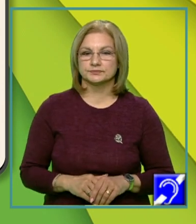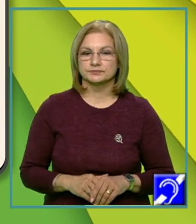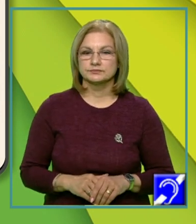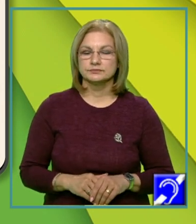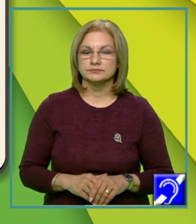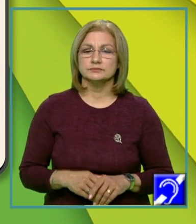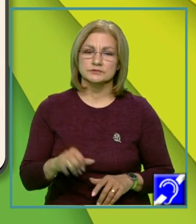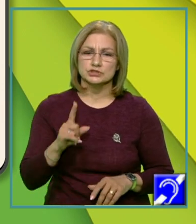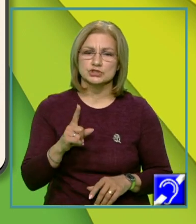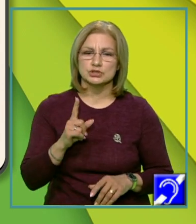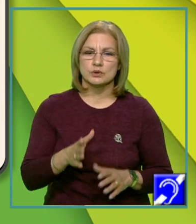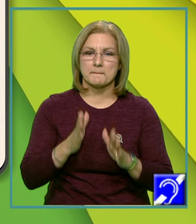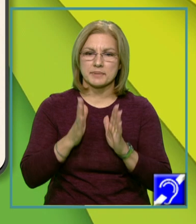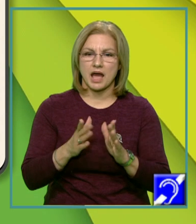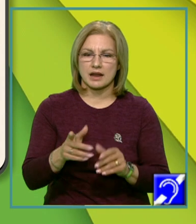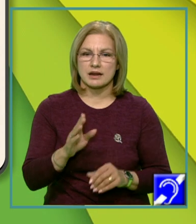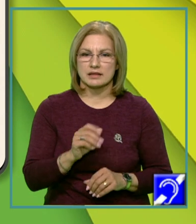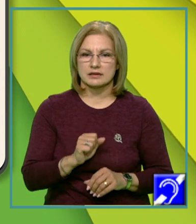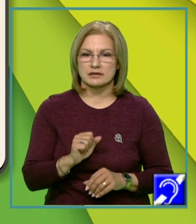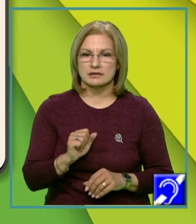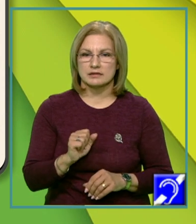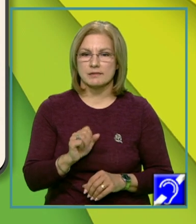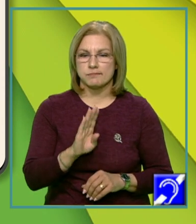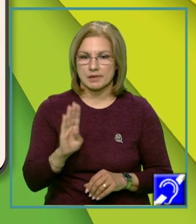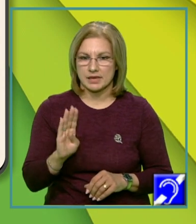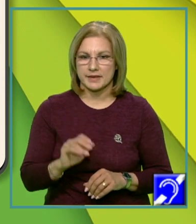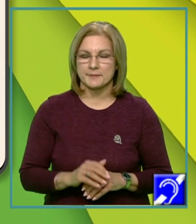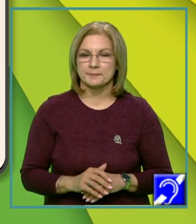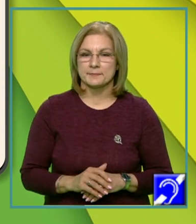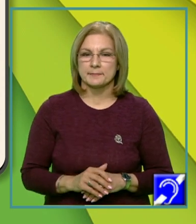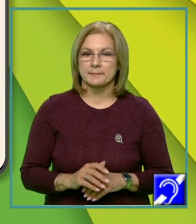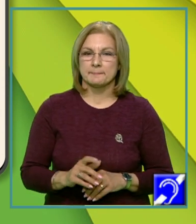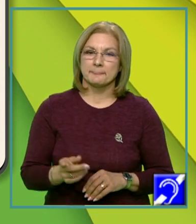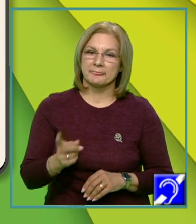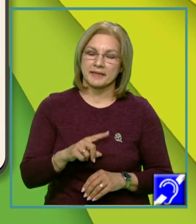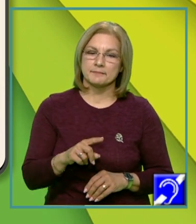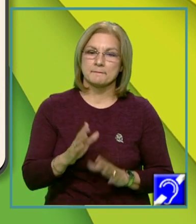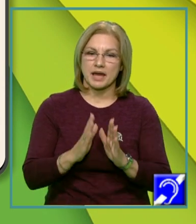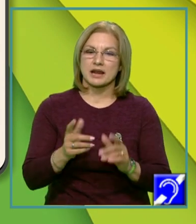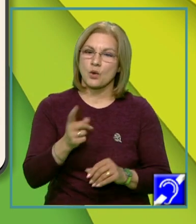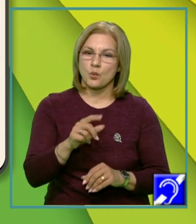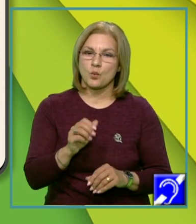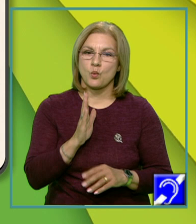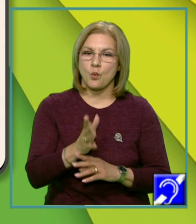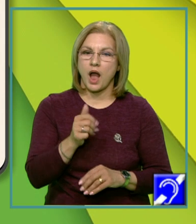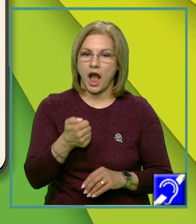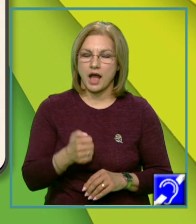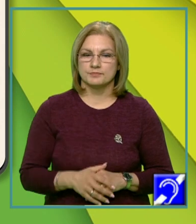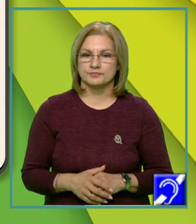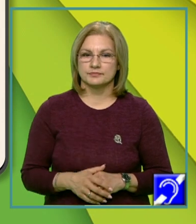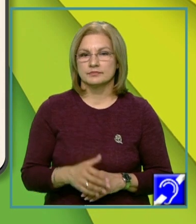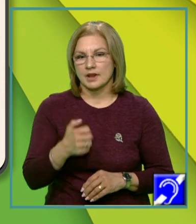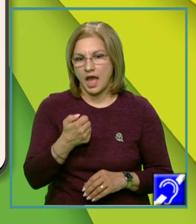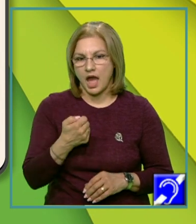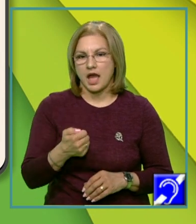și o paralelă b lea am Da deci a perpendicular